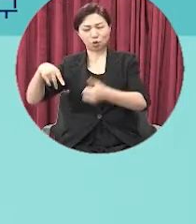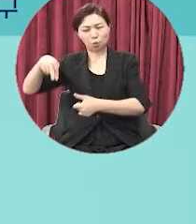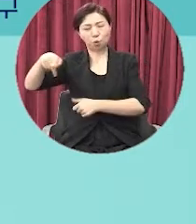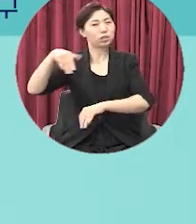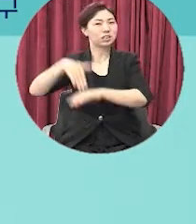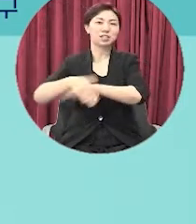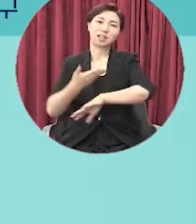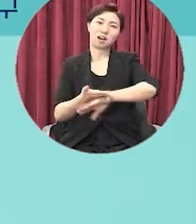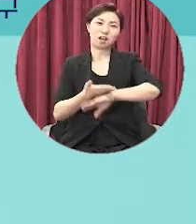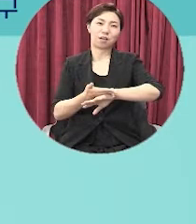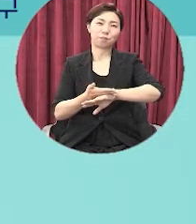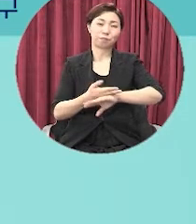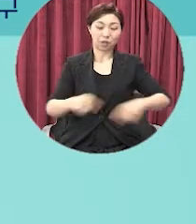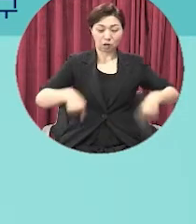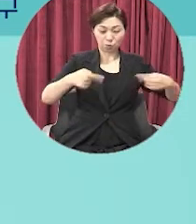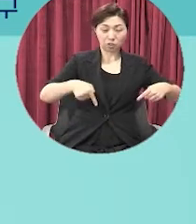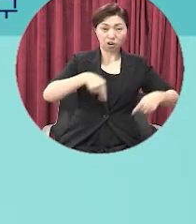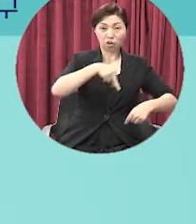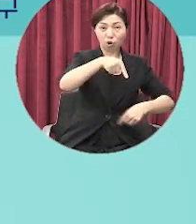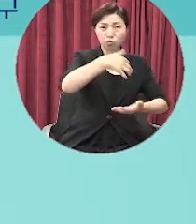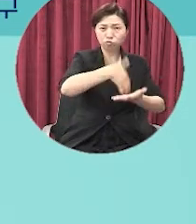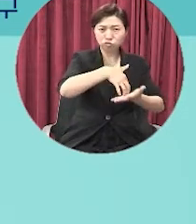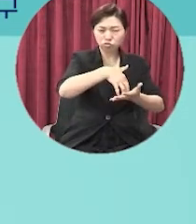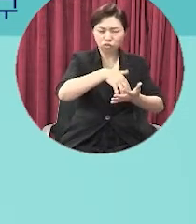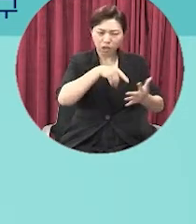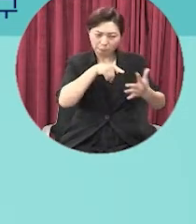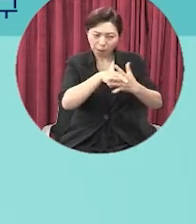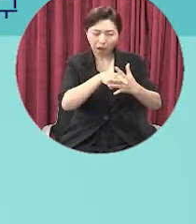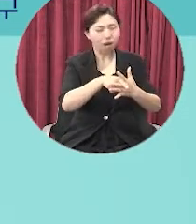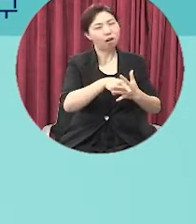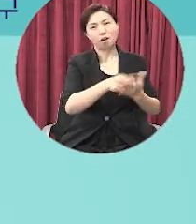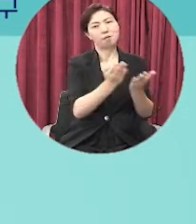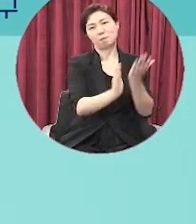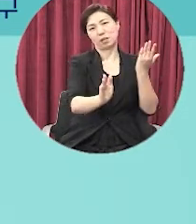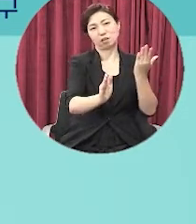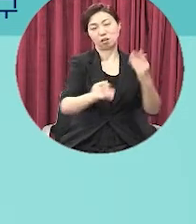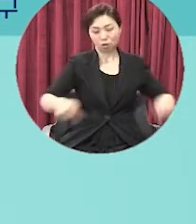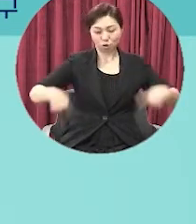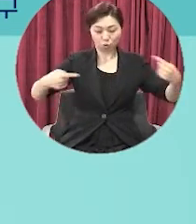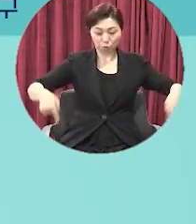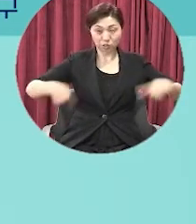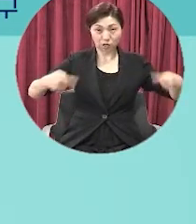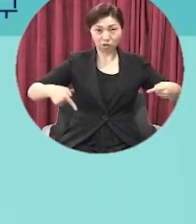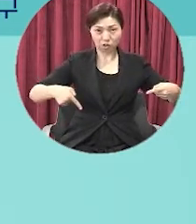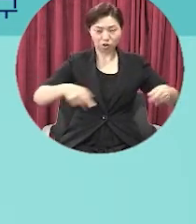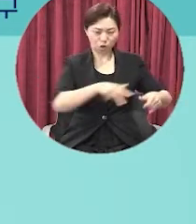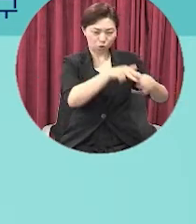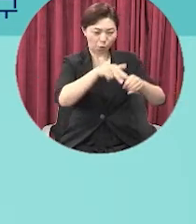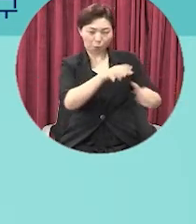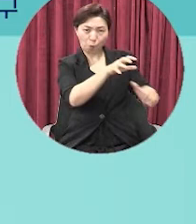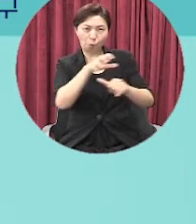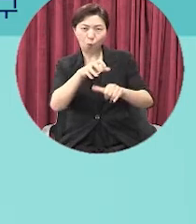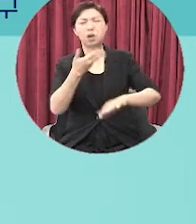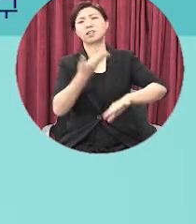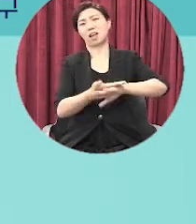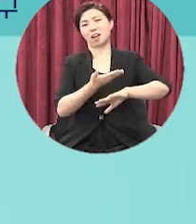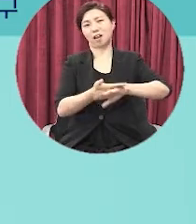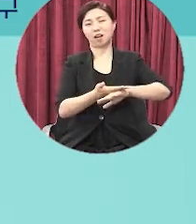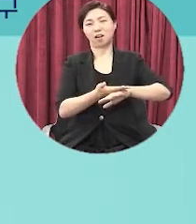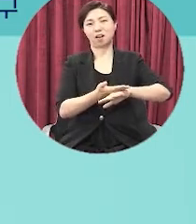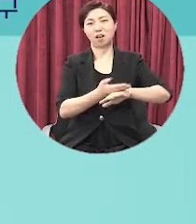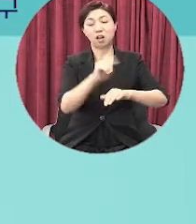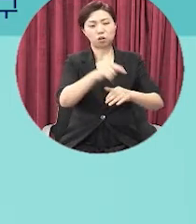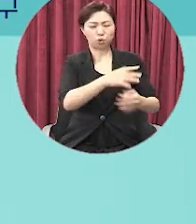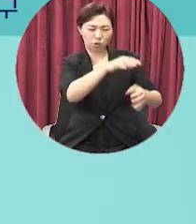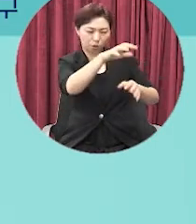걸음걸음 수도 이런게 잘 맞지 않거든요 그러면 지를 체어 해서 얻어지는 캐릭터를 다르게 해서 께서 다르게 보여 줘야 되고